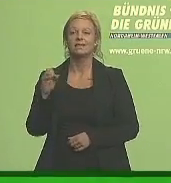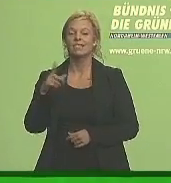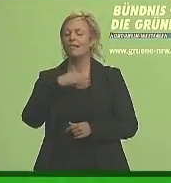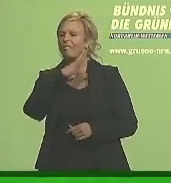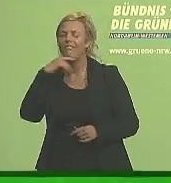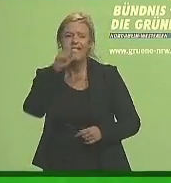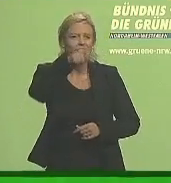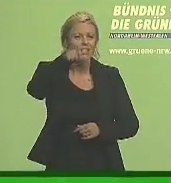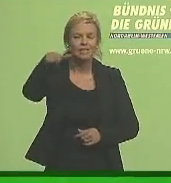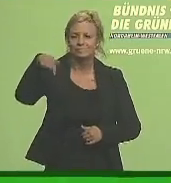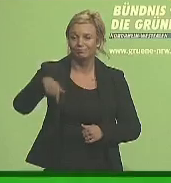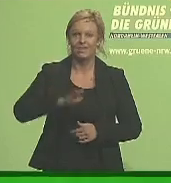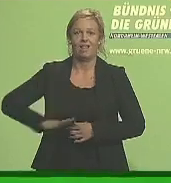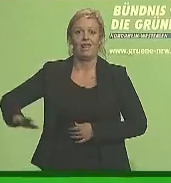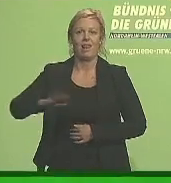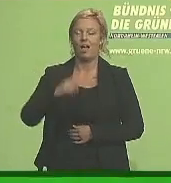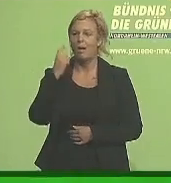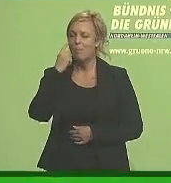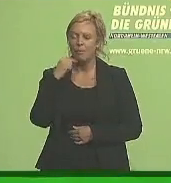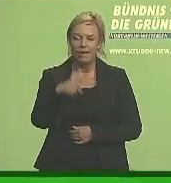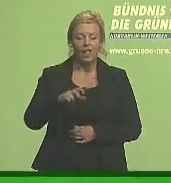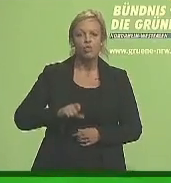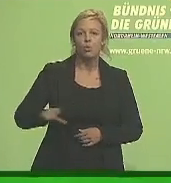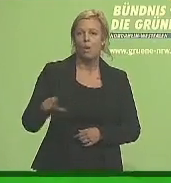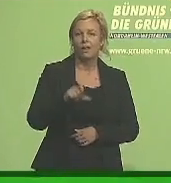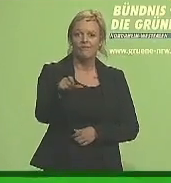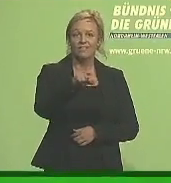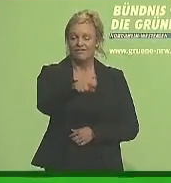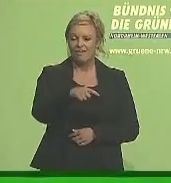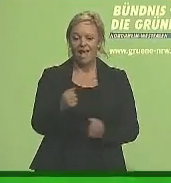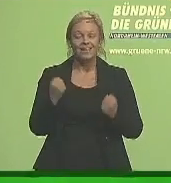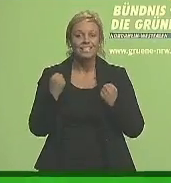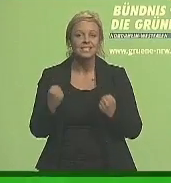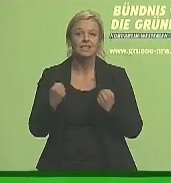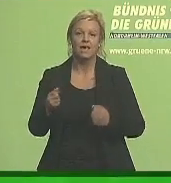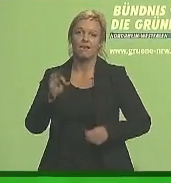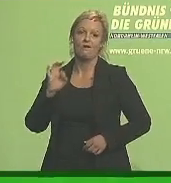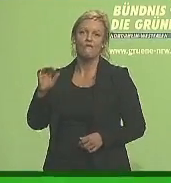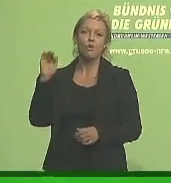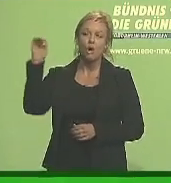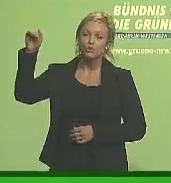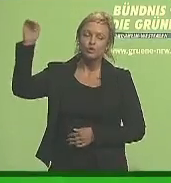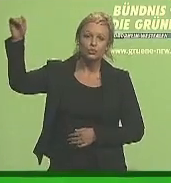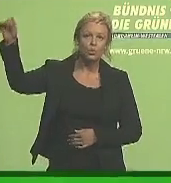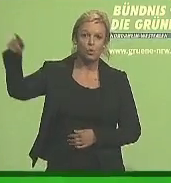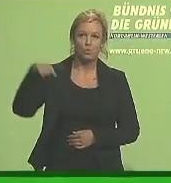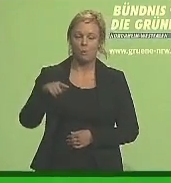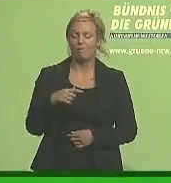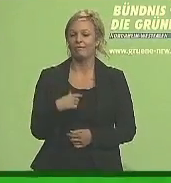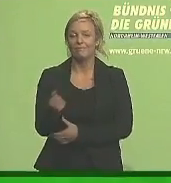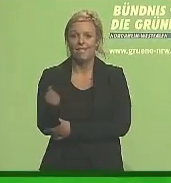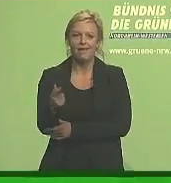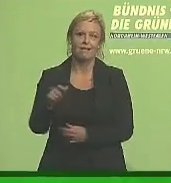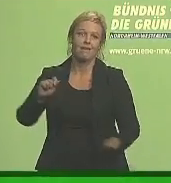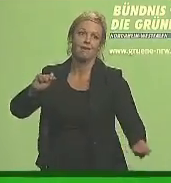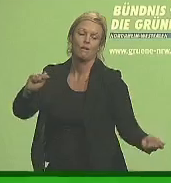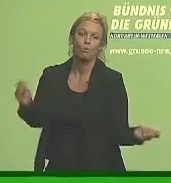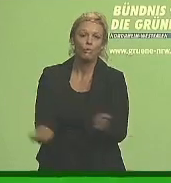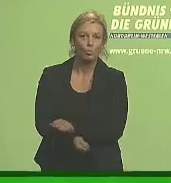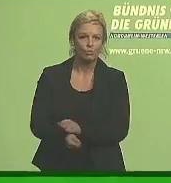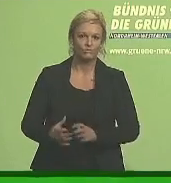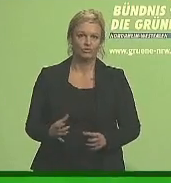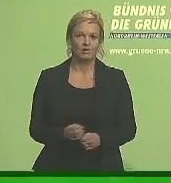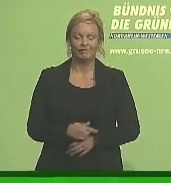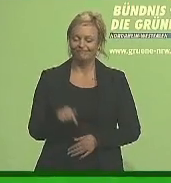andere hier im Land versuchen, das Land auf eine zukunftssichere und zukunftsfähige Weise umzubauen. Das